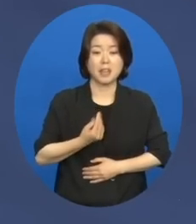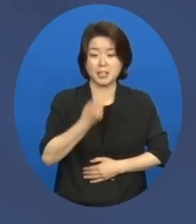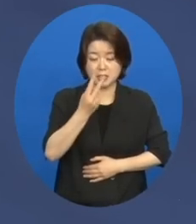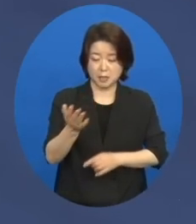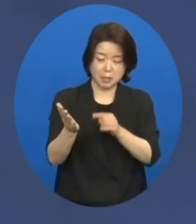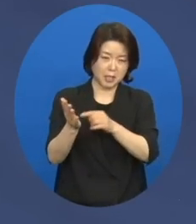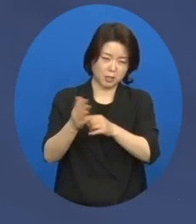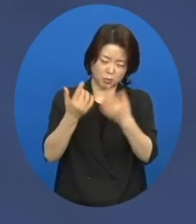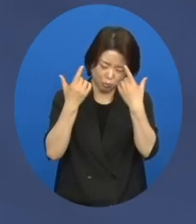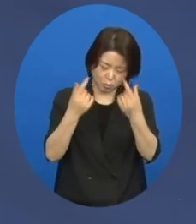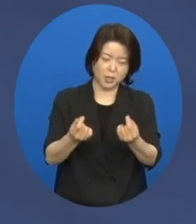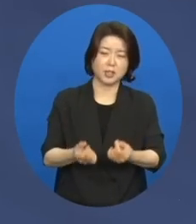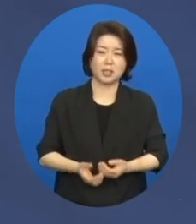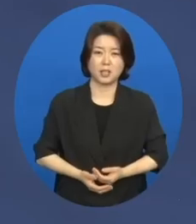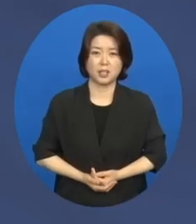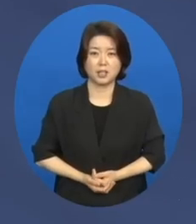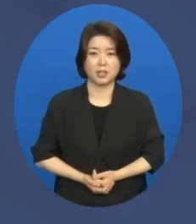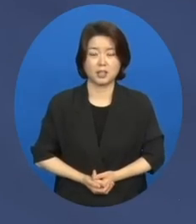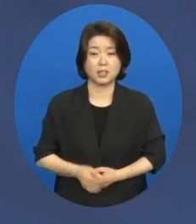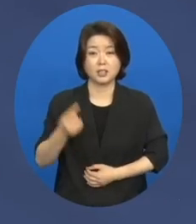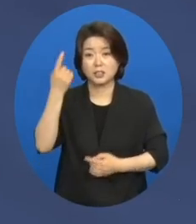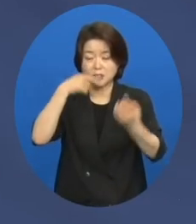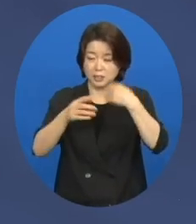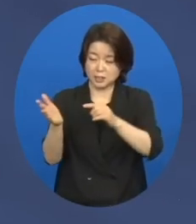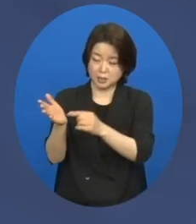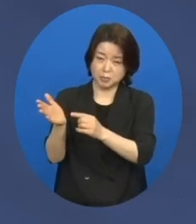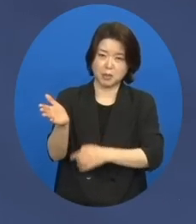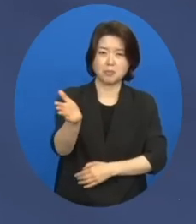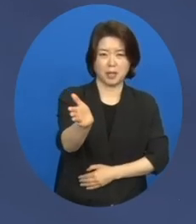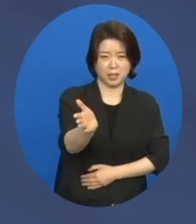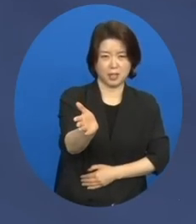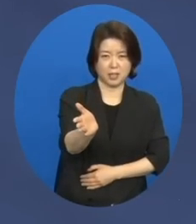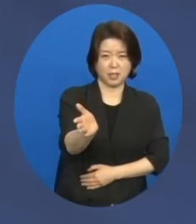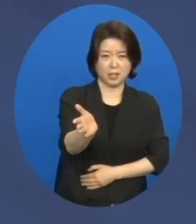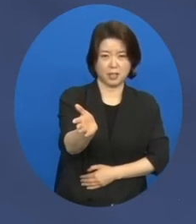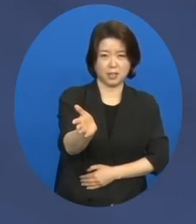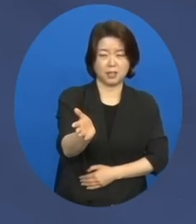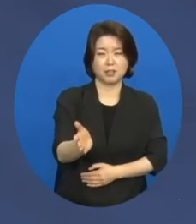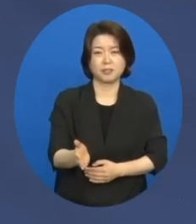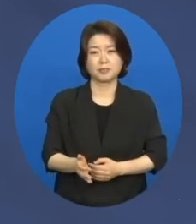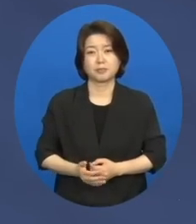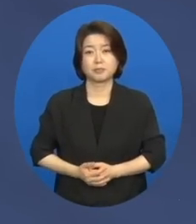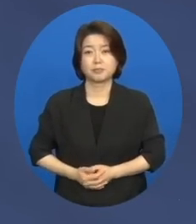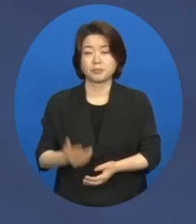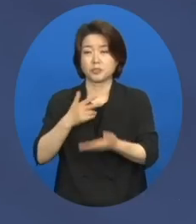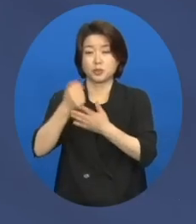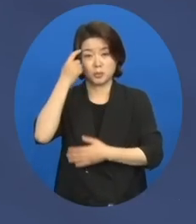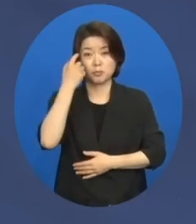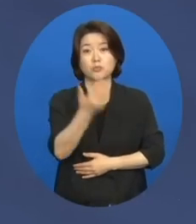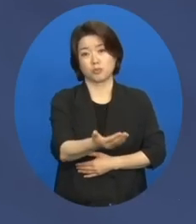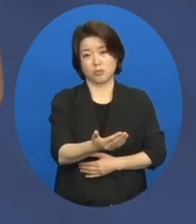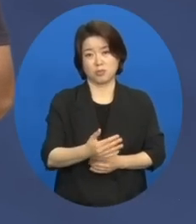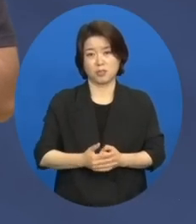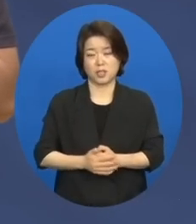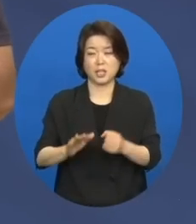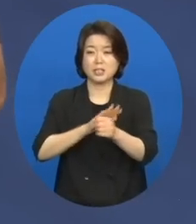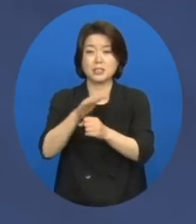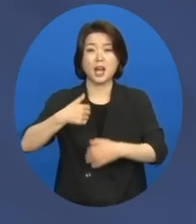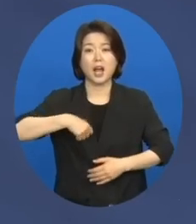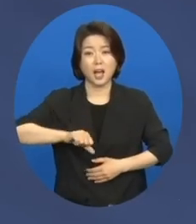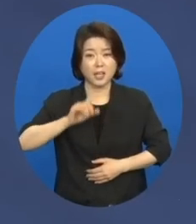자체야. 아마 그 상처를 보여주실 거예요. 그럼 주님이 물으시겠죠? 사랑하는